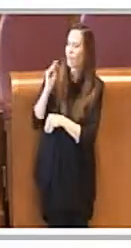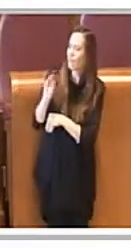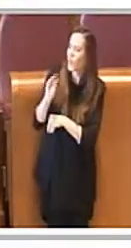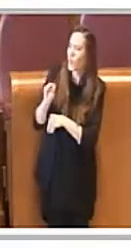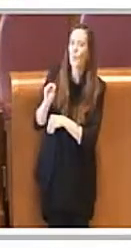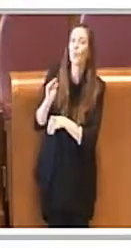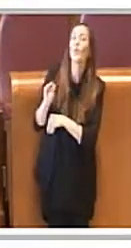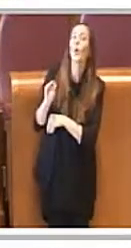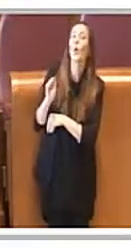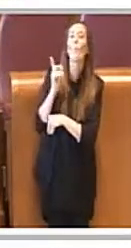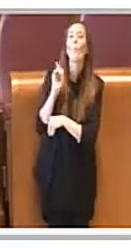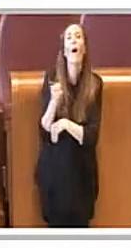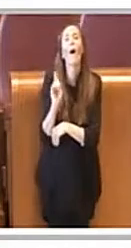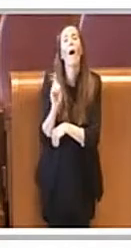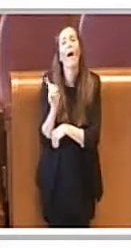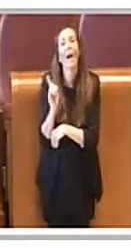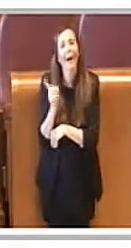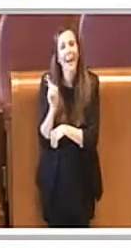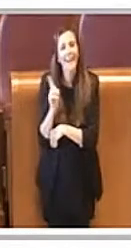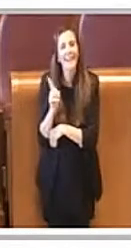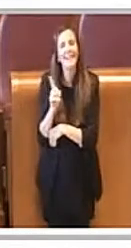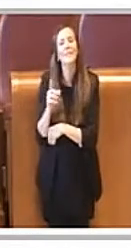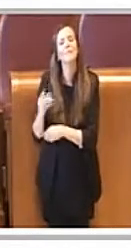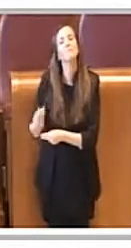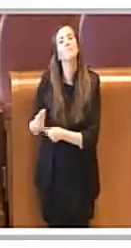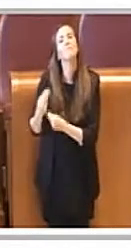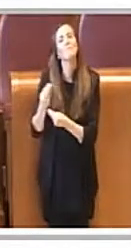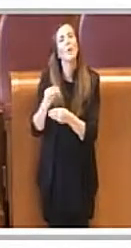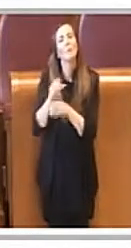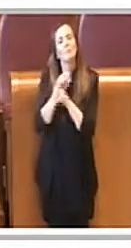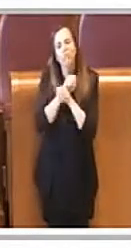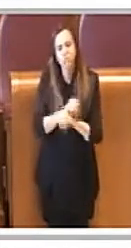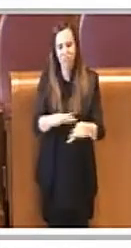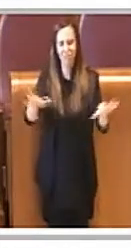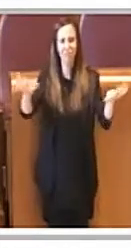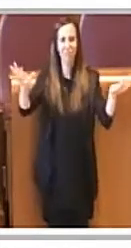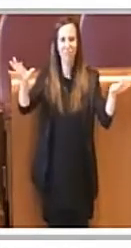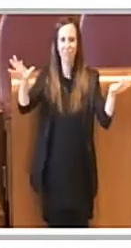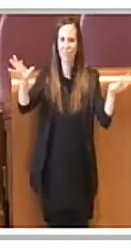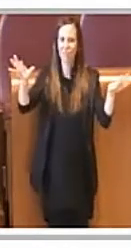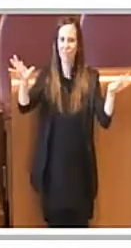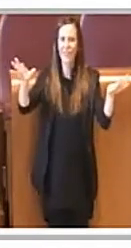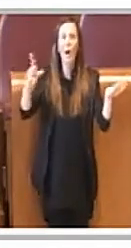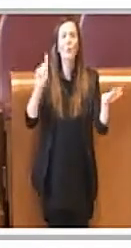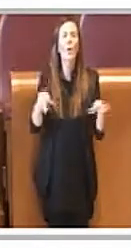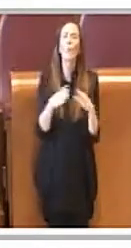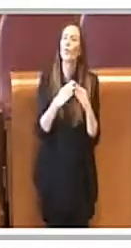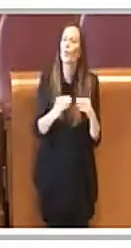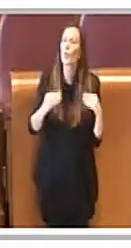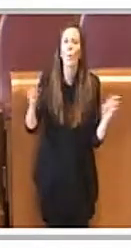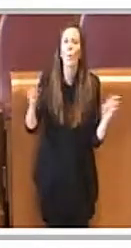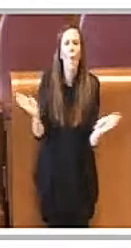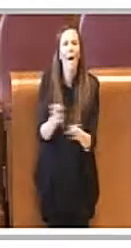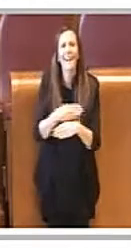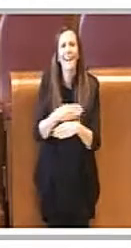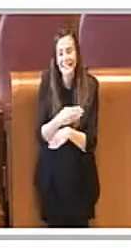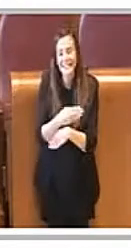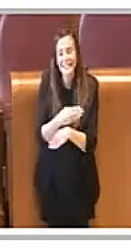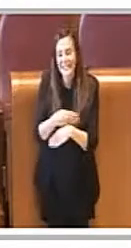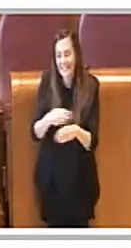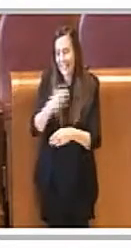che vi possa essere data una ampia diffusione attraverso tutti gli strumenti possibili da parte